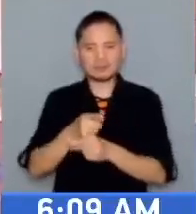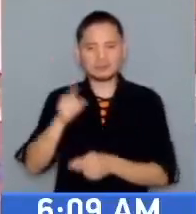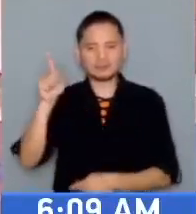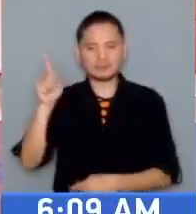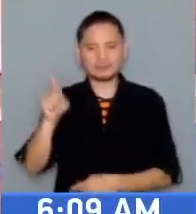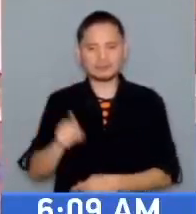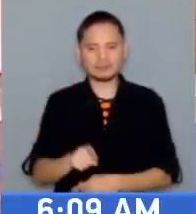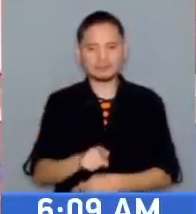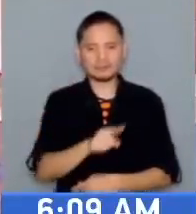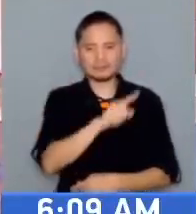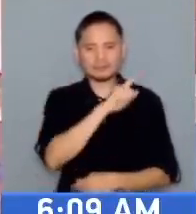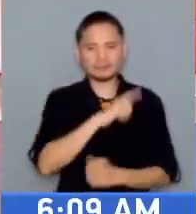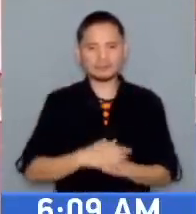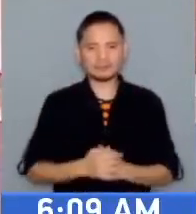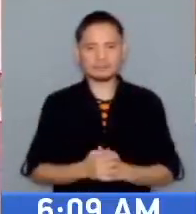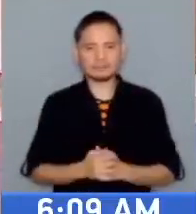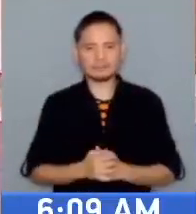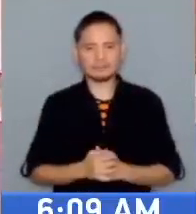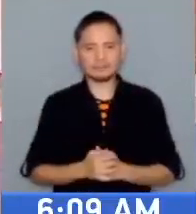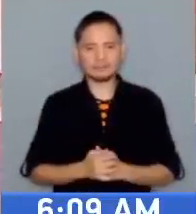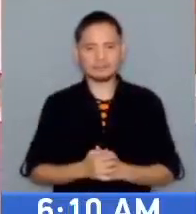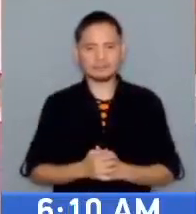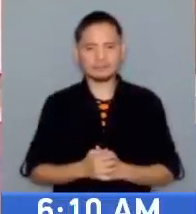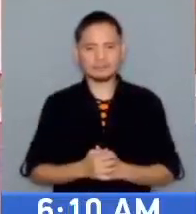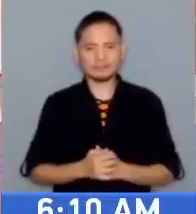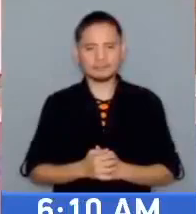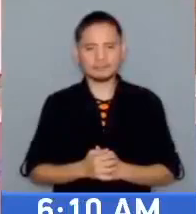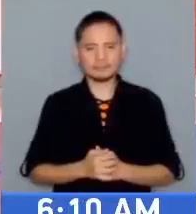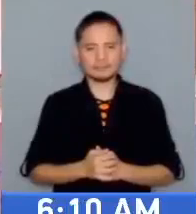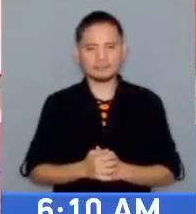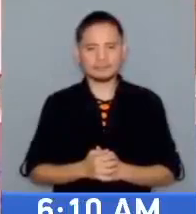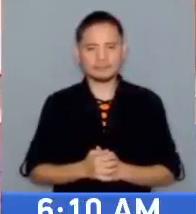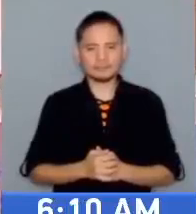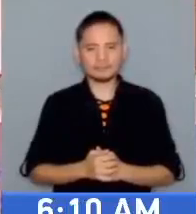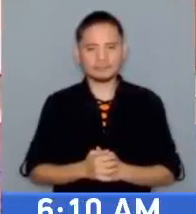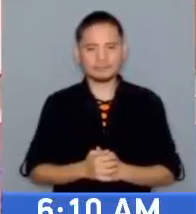go para mark safe lagi. Mga kapuso.